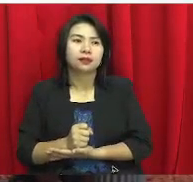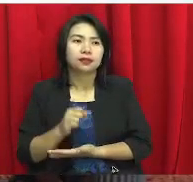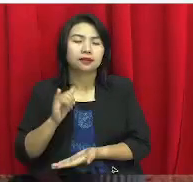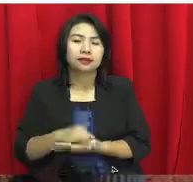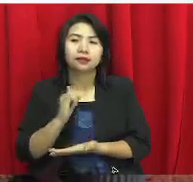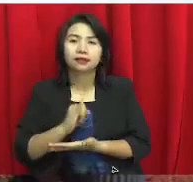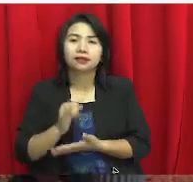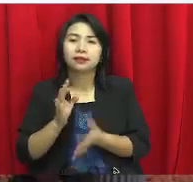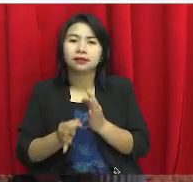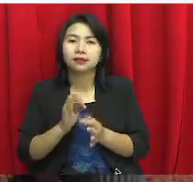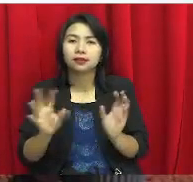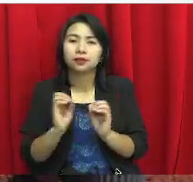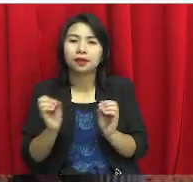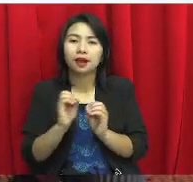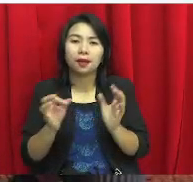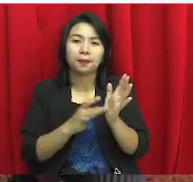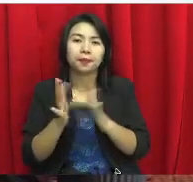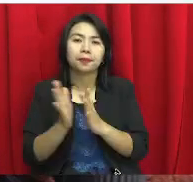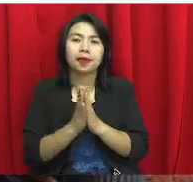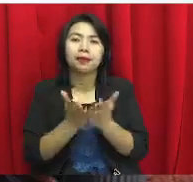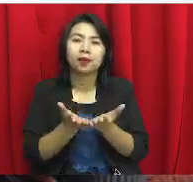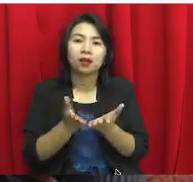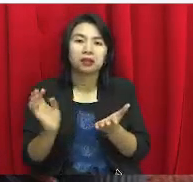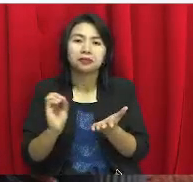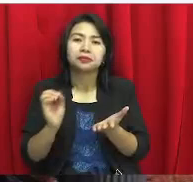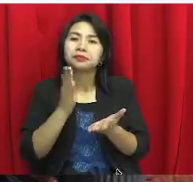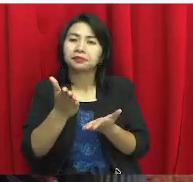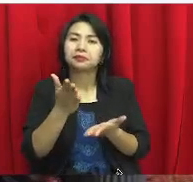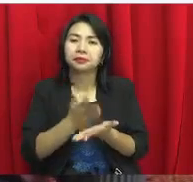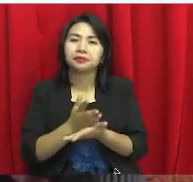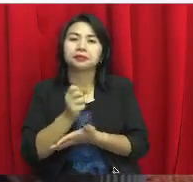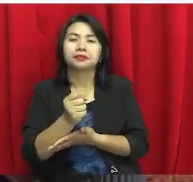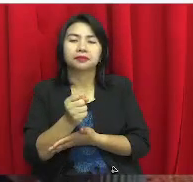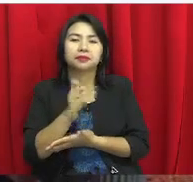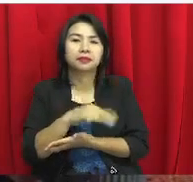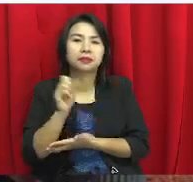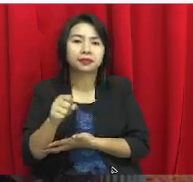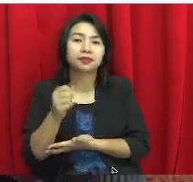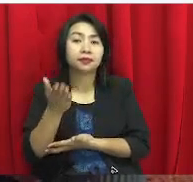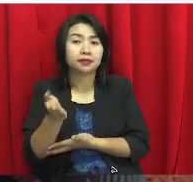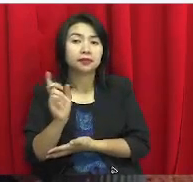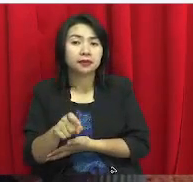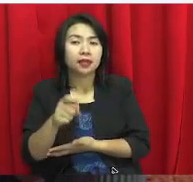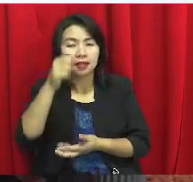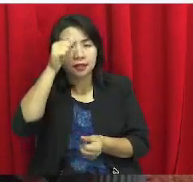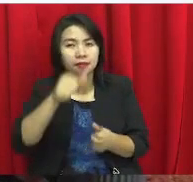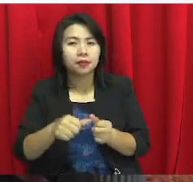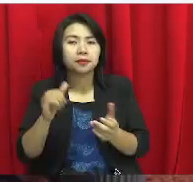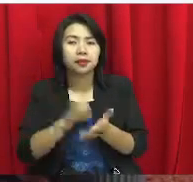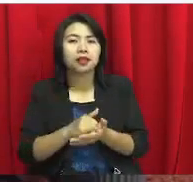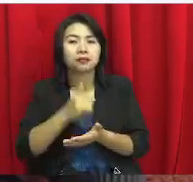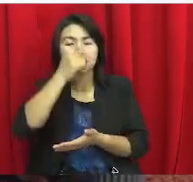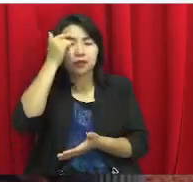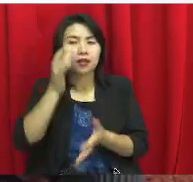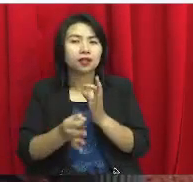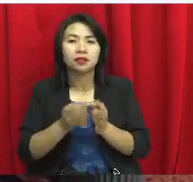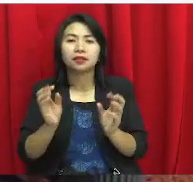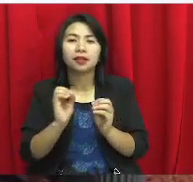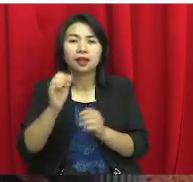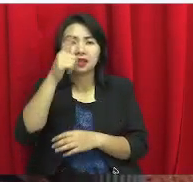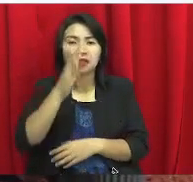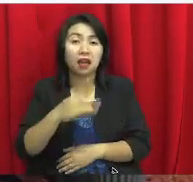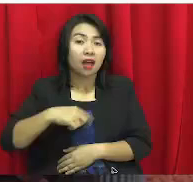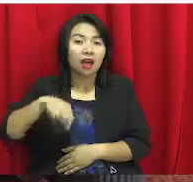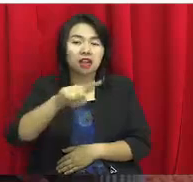wala ang salita ng Diyos, wala kang righteousness. Yan ang tatandaan mo, kasi kung wala ang Diyos, kapatid, wala rin naman po